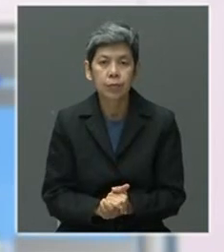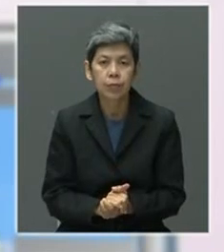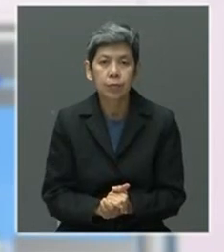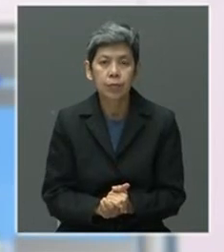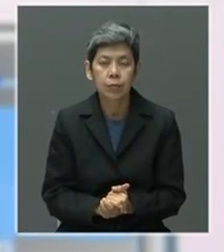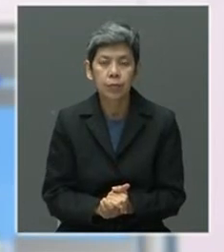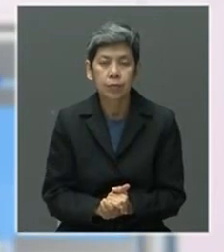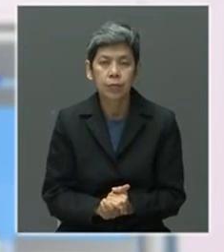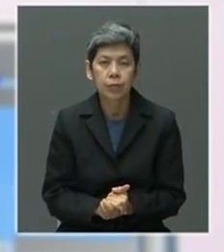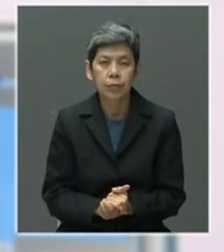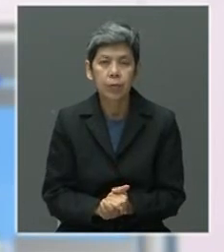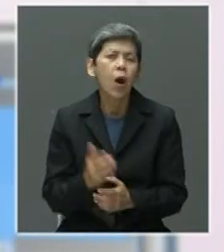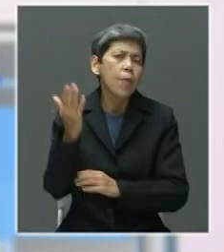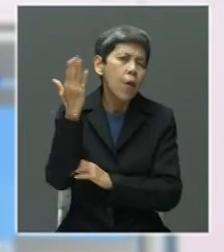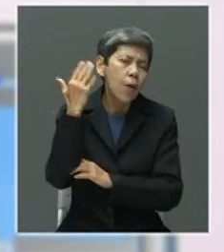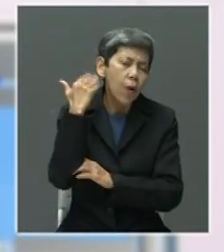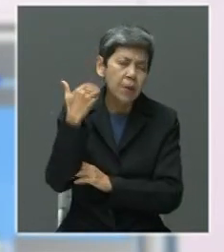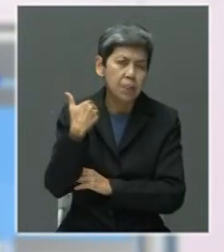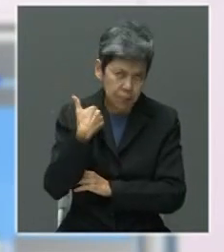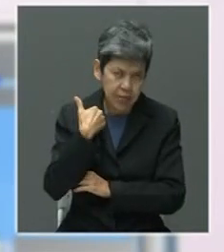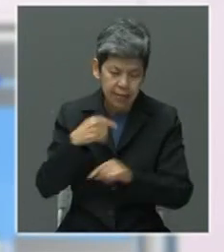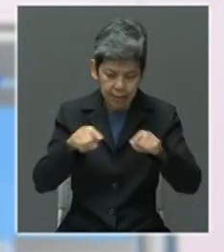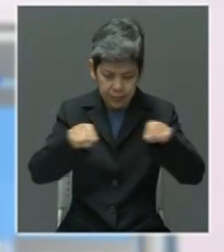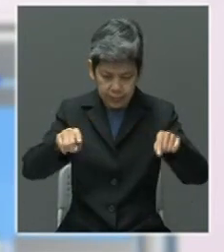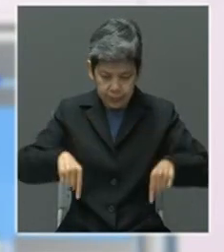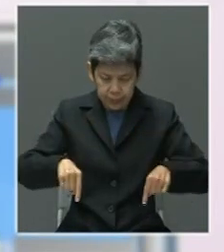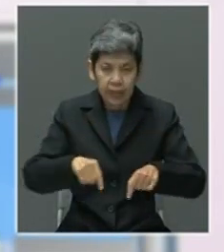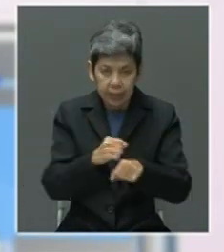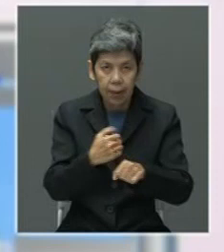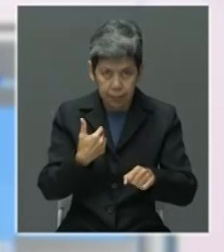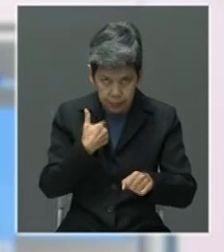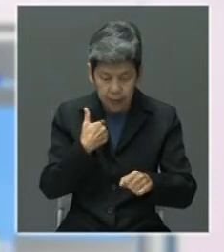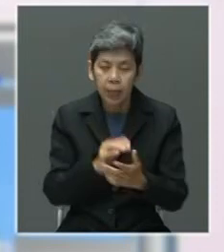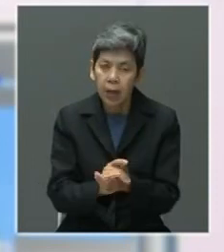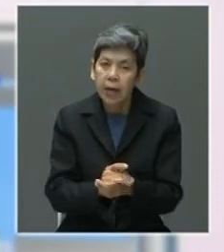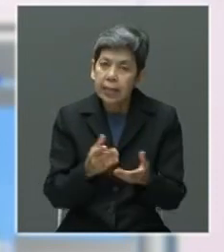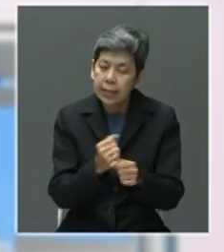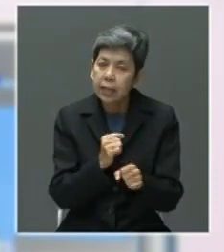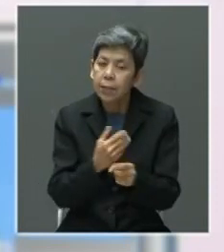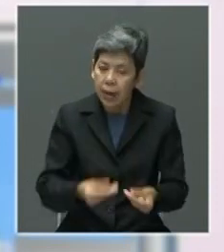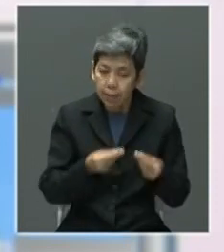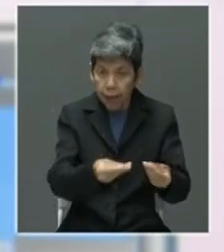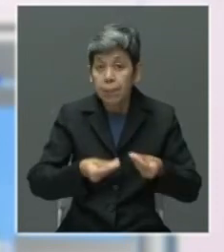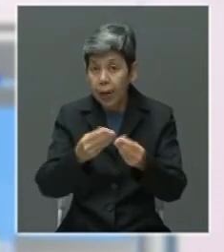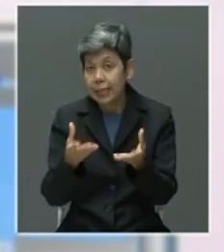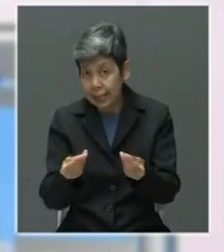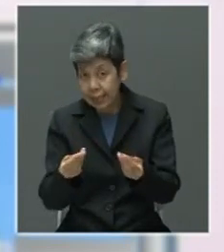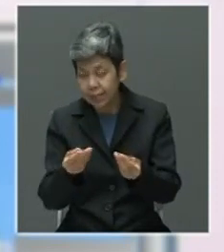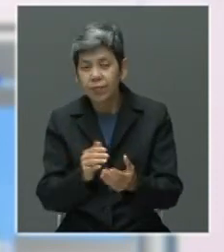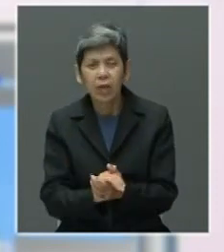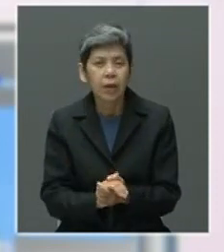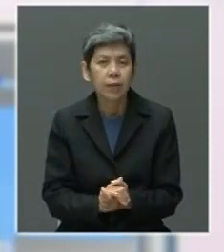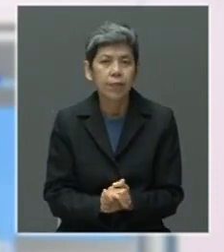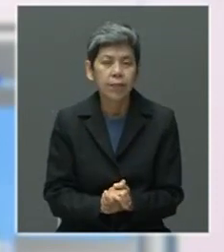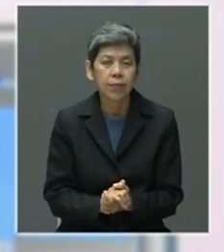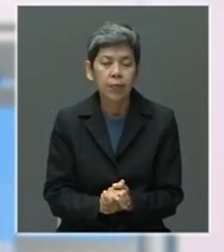ซึ่งตอนนั้นเนี่ยมีการแจกเอกสารสิทธิ์เมื่อวันที่20 กันยายน 2537นะซึ่งเป็นข่าวโด่งดัง